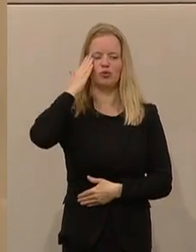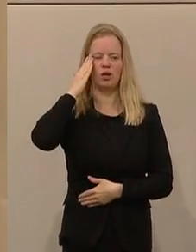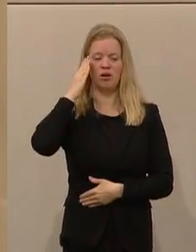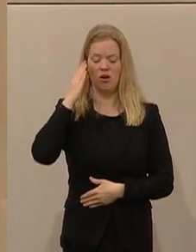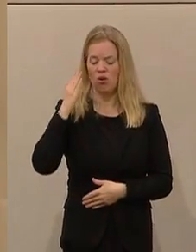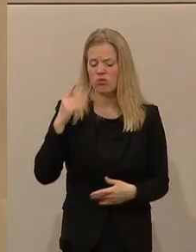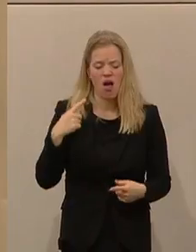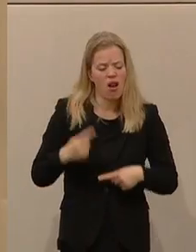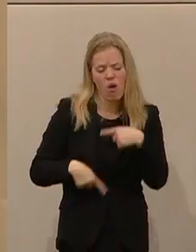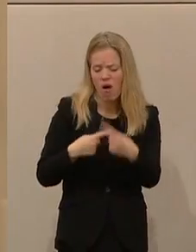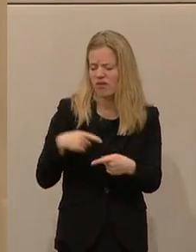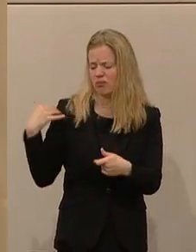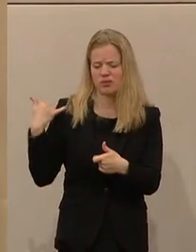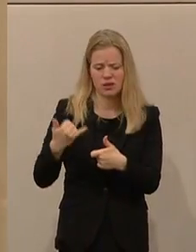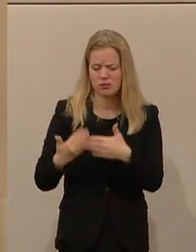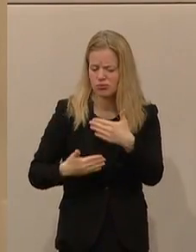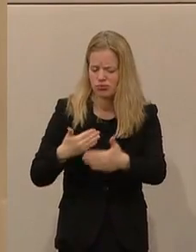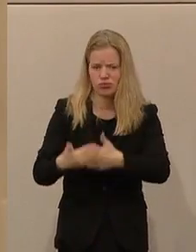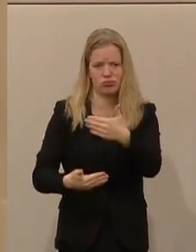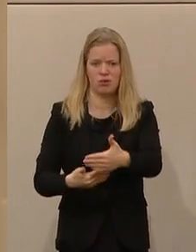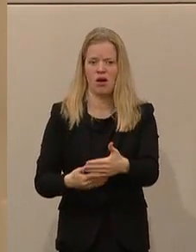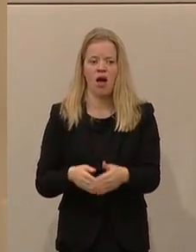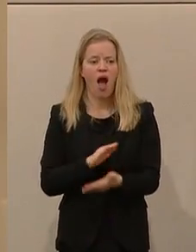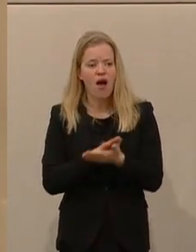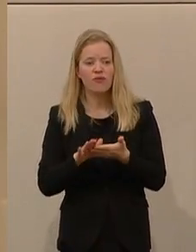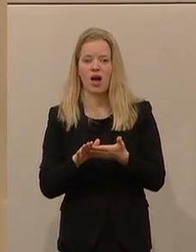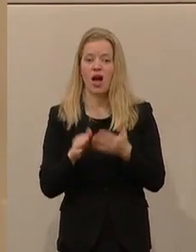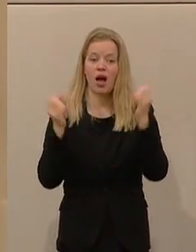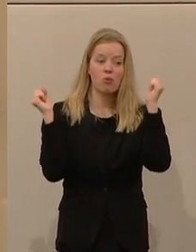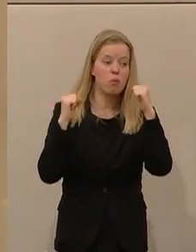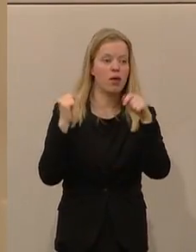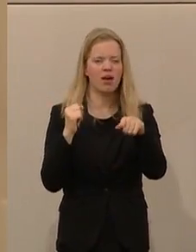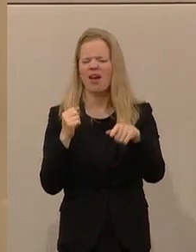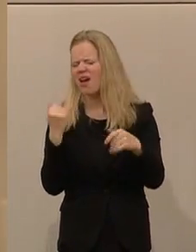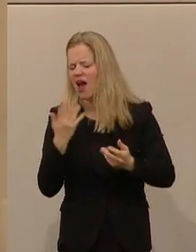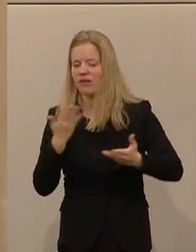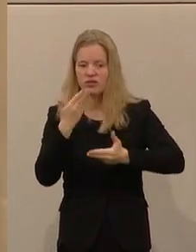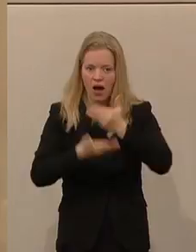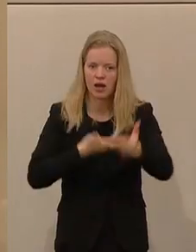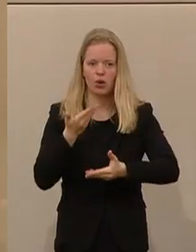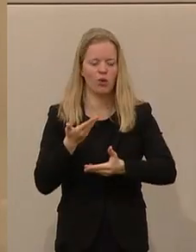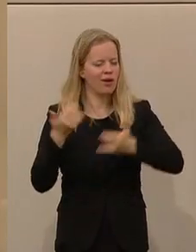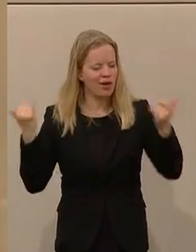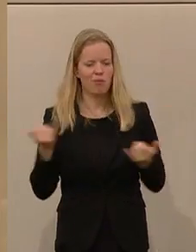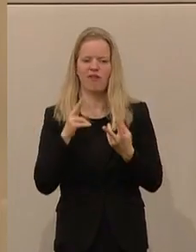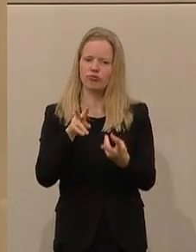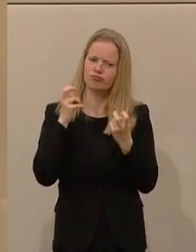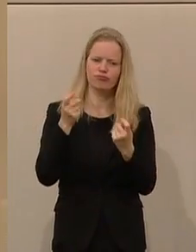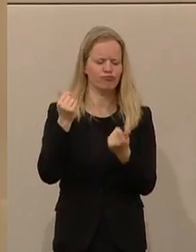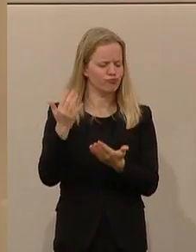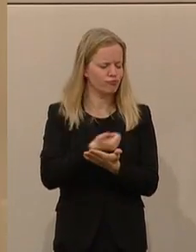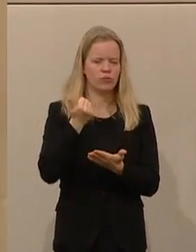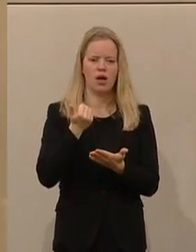lassen, wie sie es machen. Nämlich der Republik die Hosen ausziehen bei jeder Verhandlung. Vor der Wahl wird